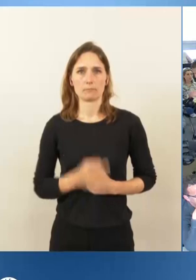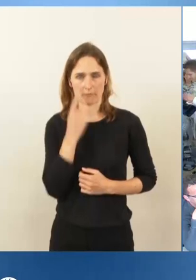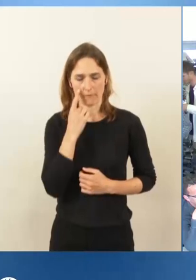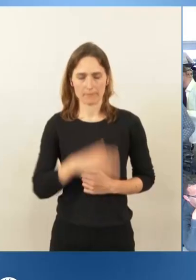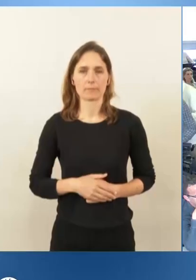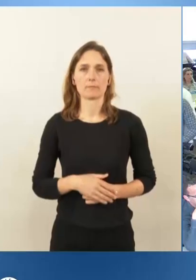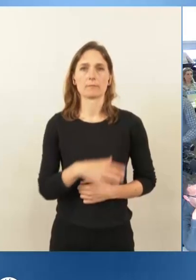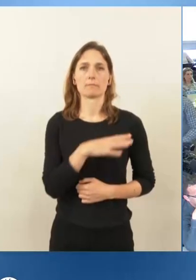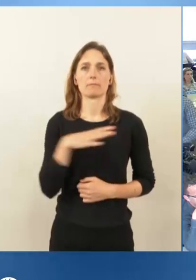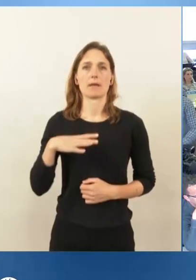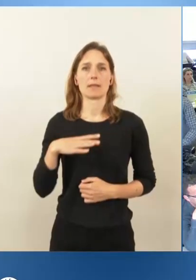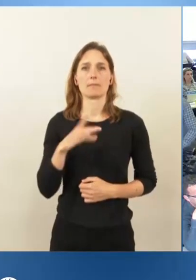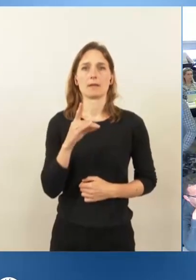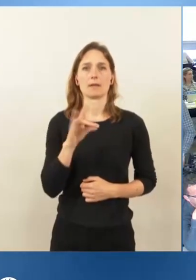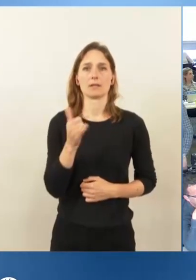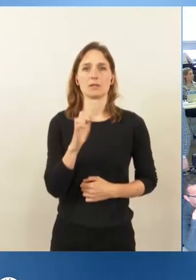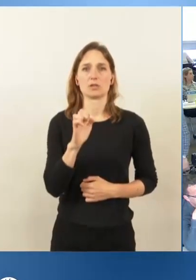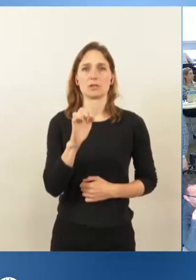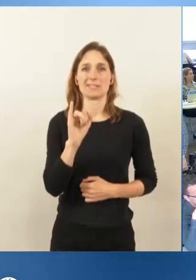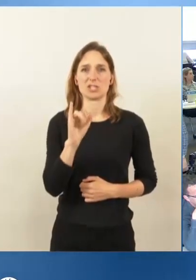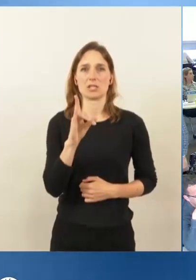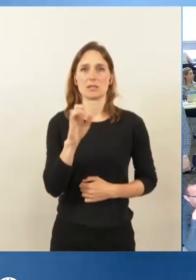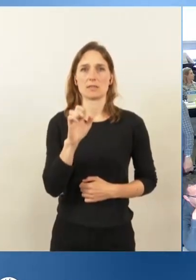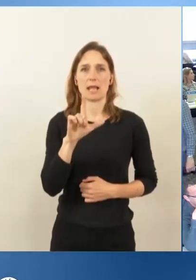Salima JDL Bruna